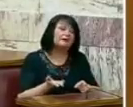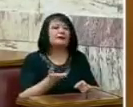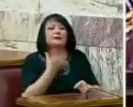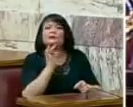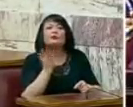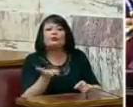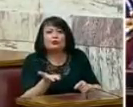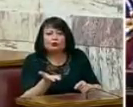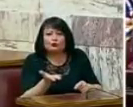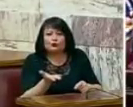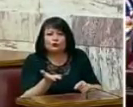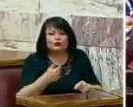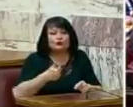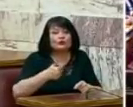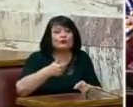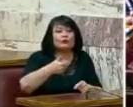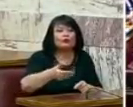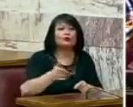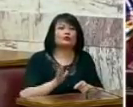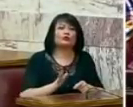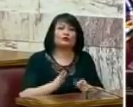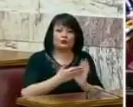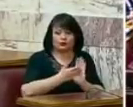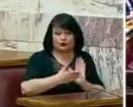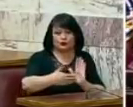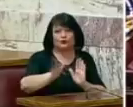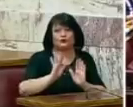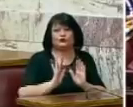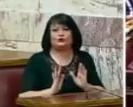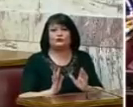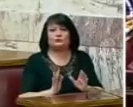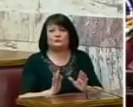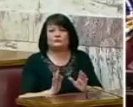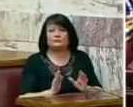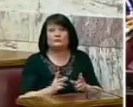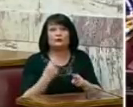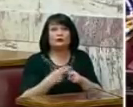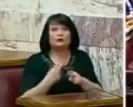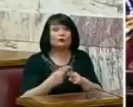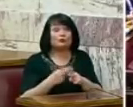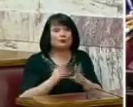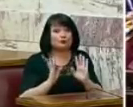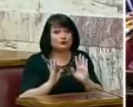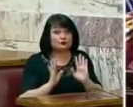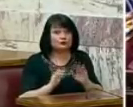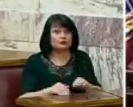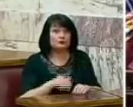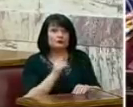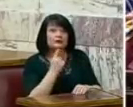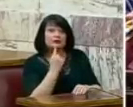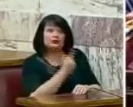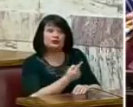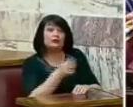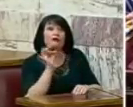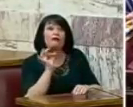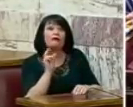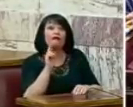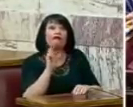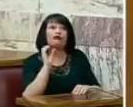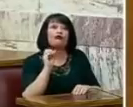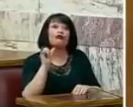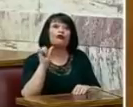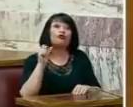αφορούν στο άμεσα επόμενο διάστημα και από αυτά κρίνονται σχεδόν τα πάντα». Να σου απευθύνεται έτσι ο Φρουζής. Το